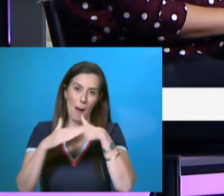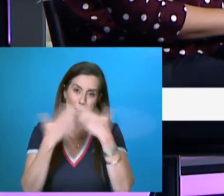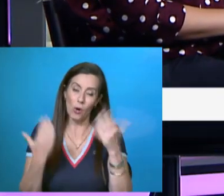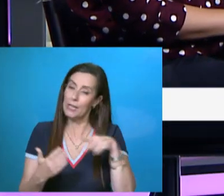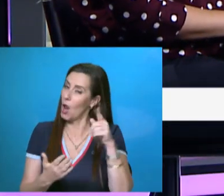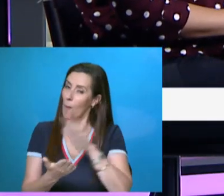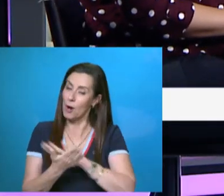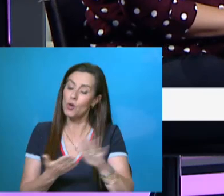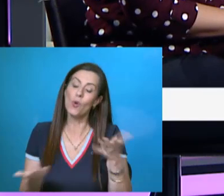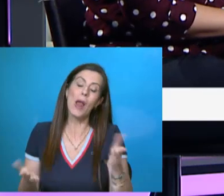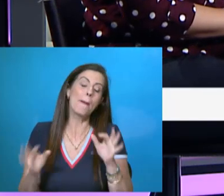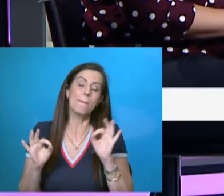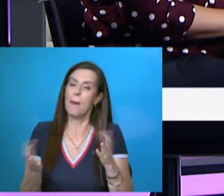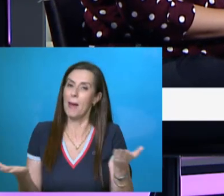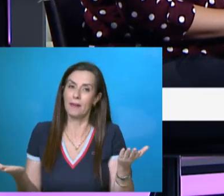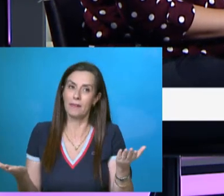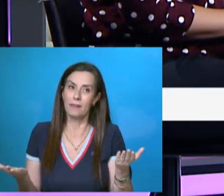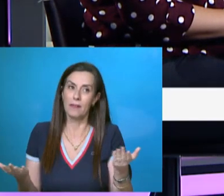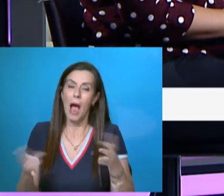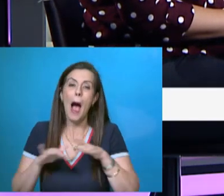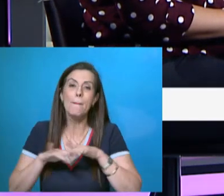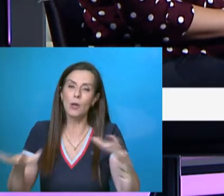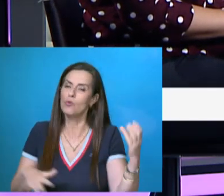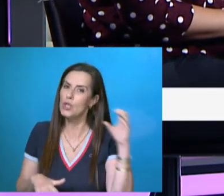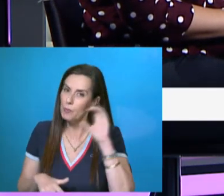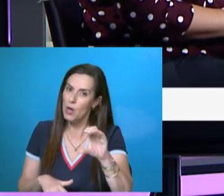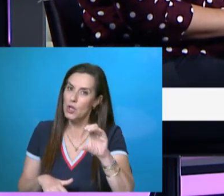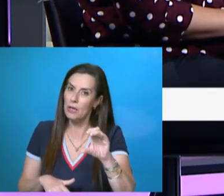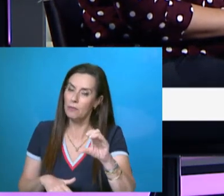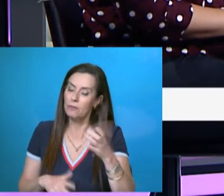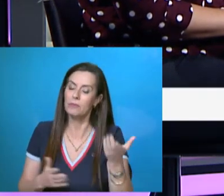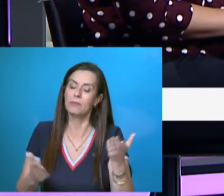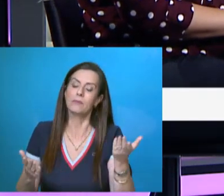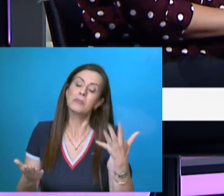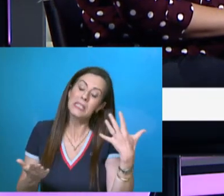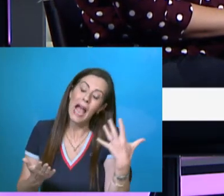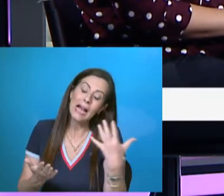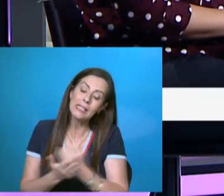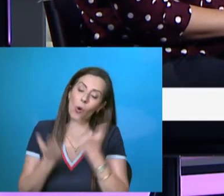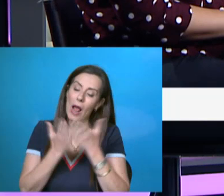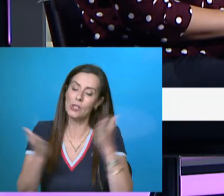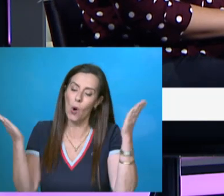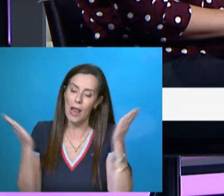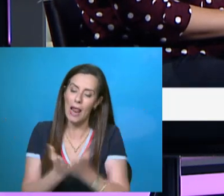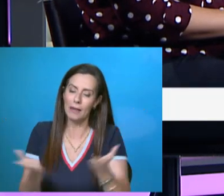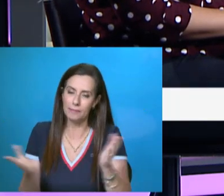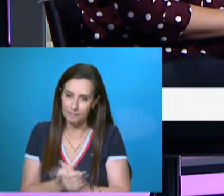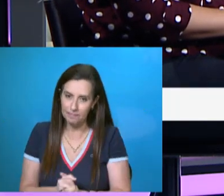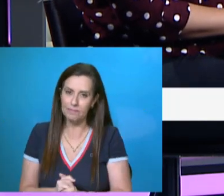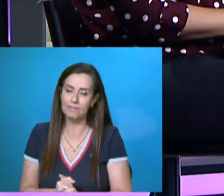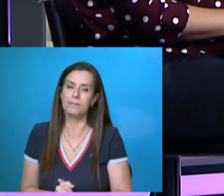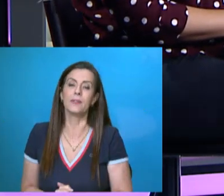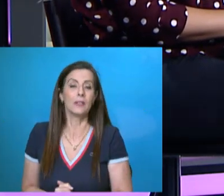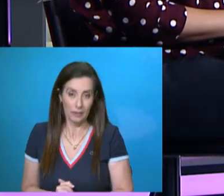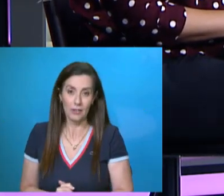אולי באמת מאות המיליונים שהושקעו במעבר הזה יצליחו מעט להקל על הגלולה המרה הזאת לתושבי אילת. שרון עידן,